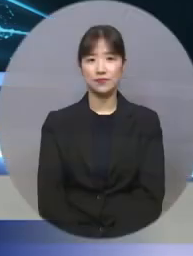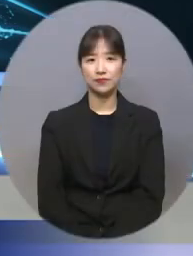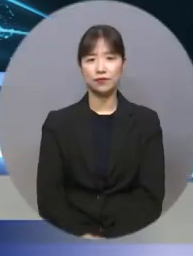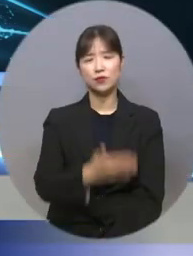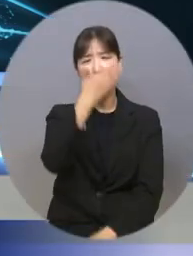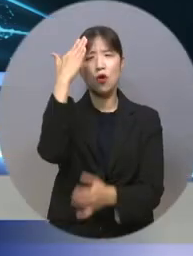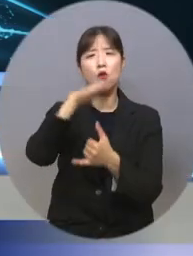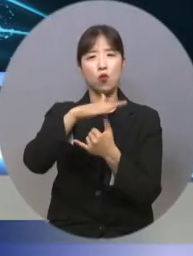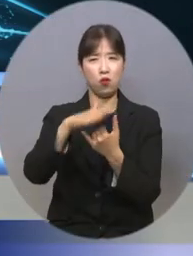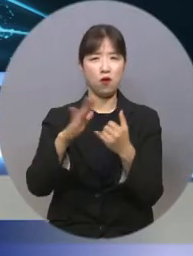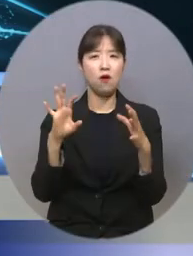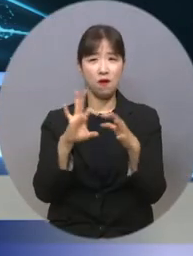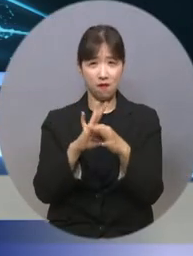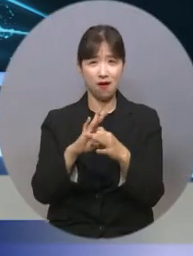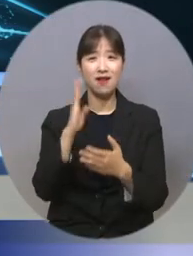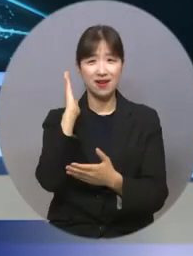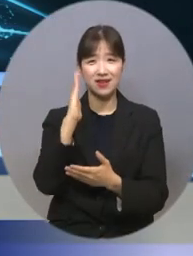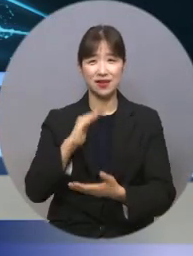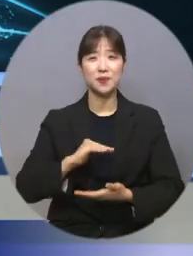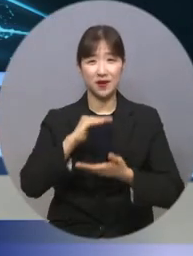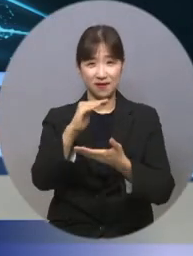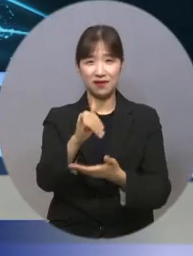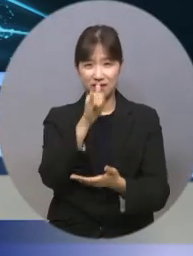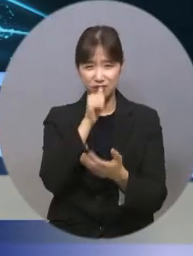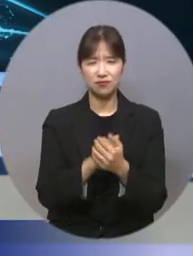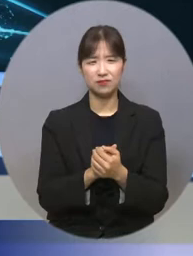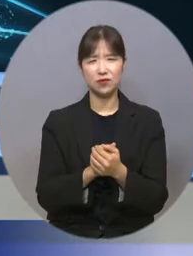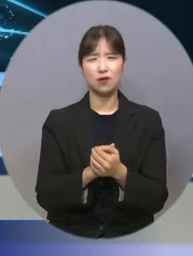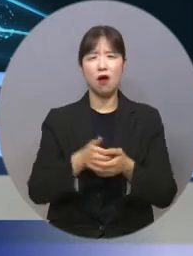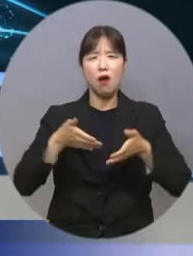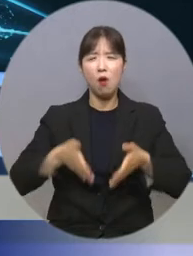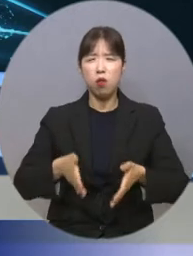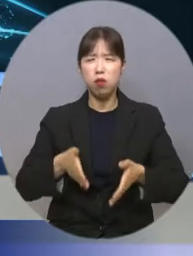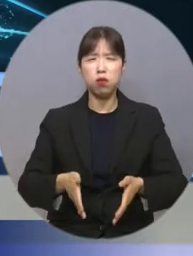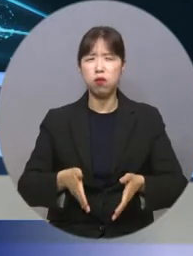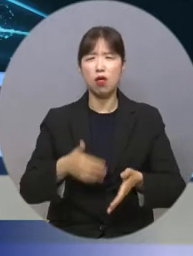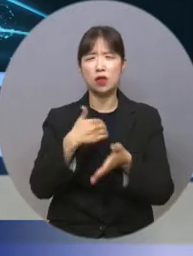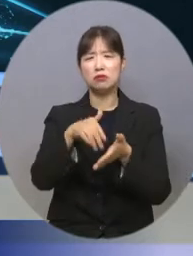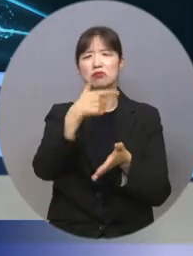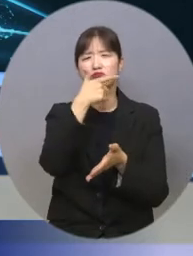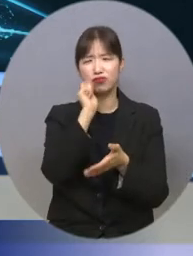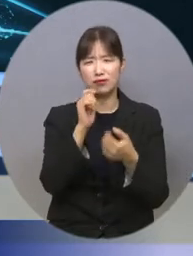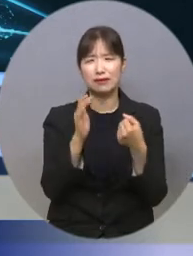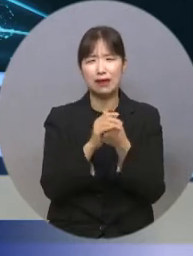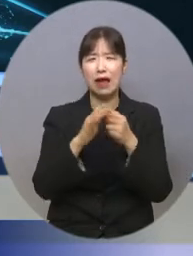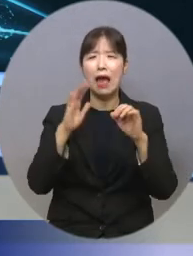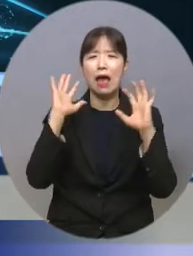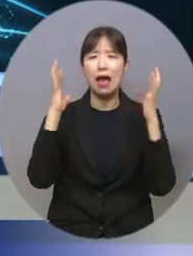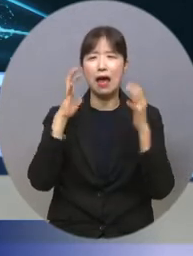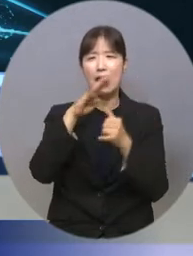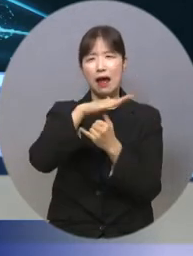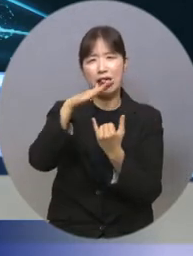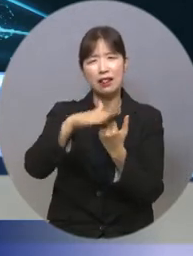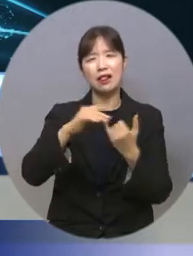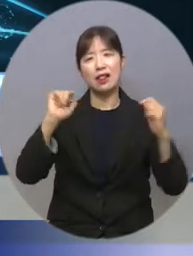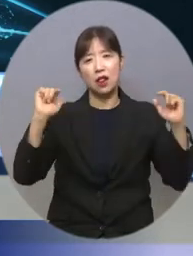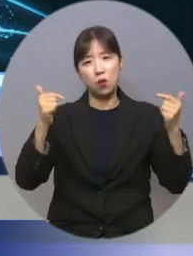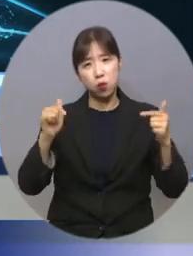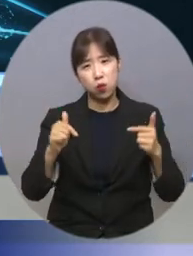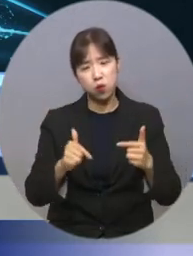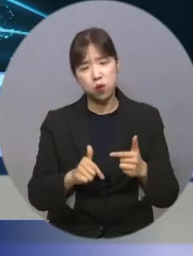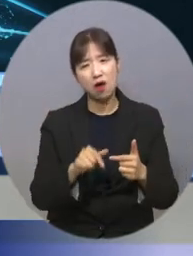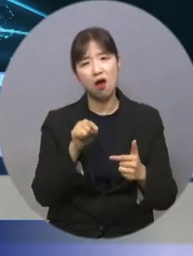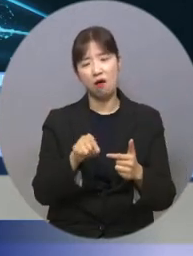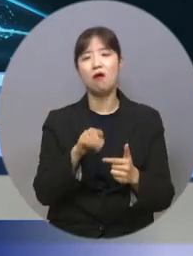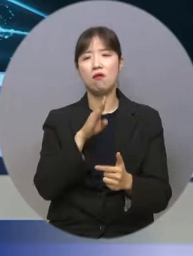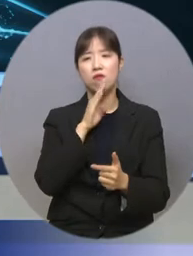청소년 관련 소식들을 전해드렸는데요. 저출생 문제가 심화하면서 학령 인구의 급격한 감소가 심각한 사회